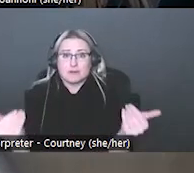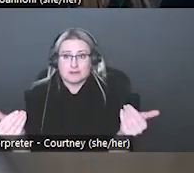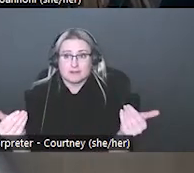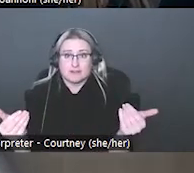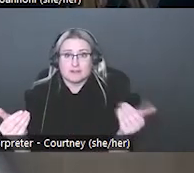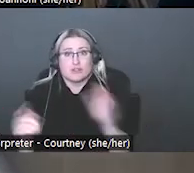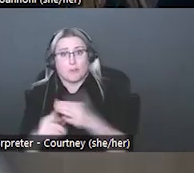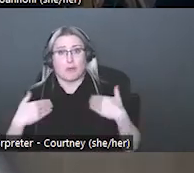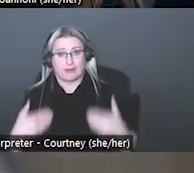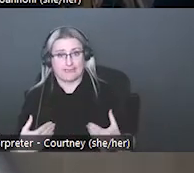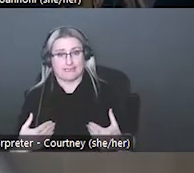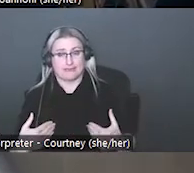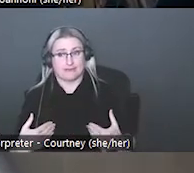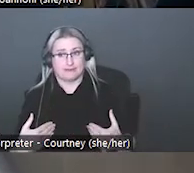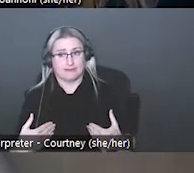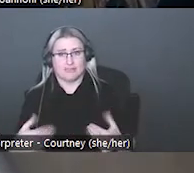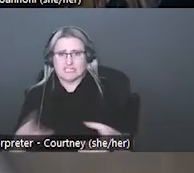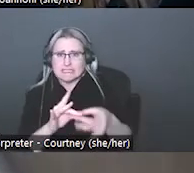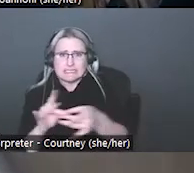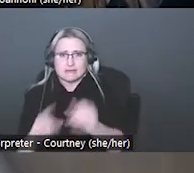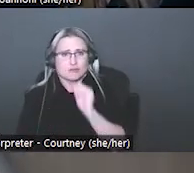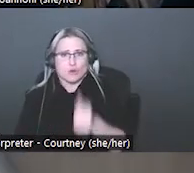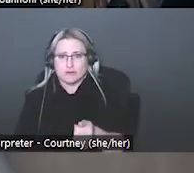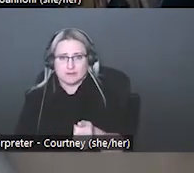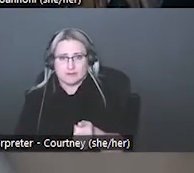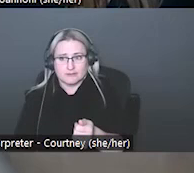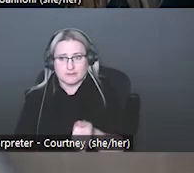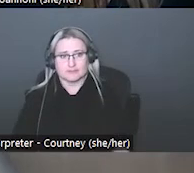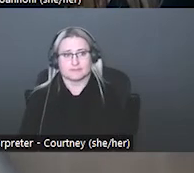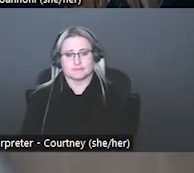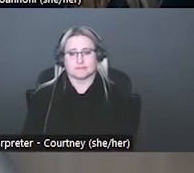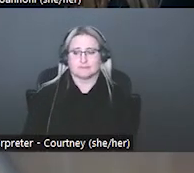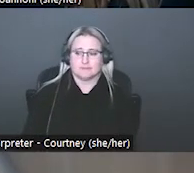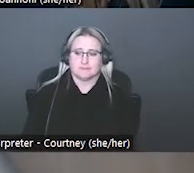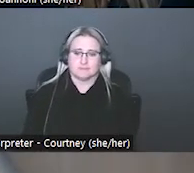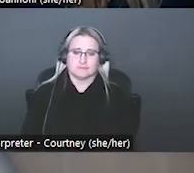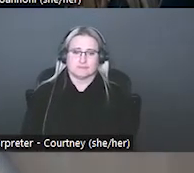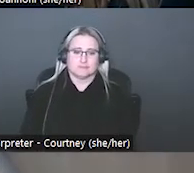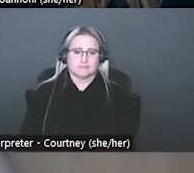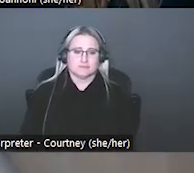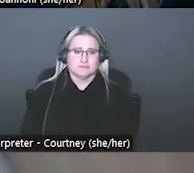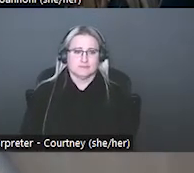séparés, sont distincts de son corps en surpoids. Il n'y a aucun lien.